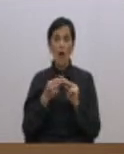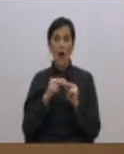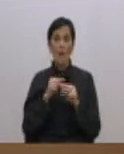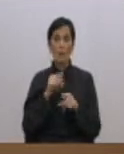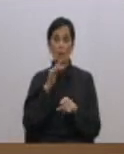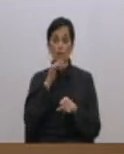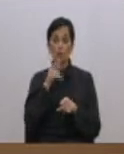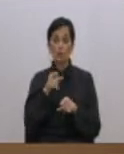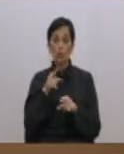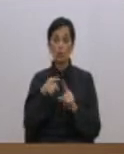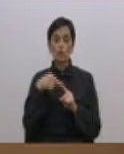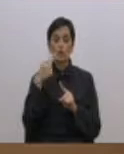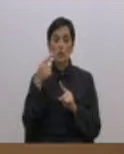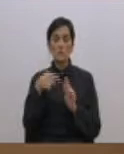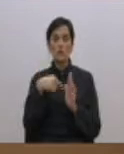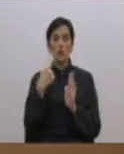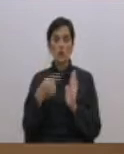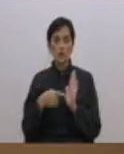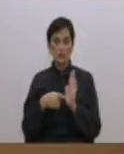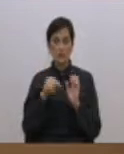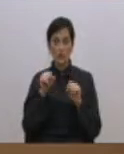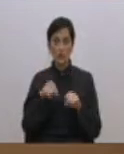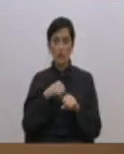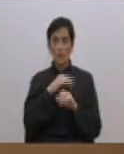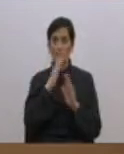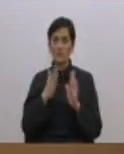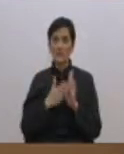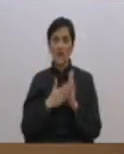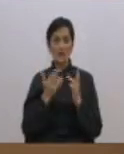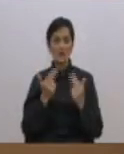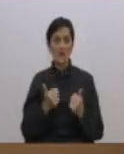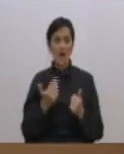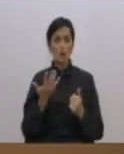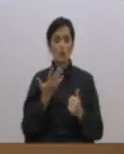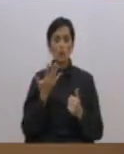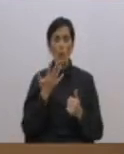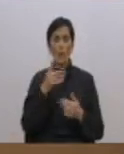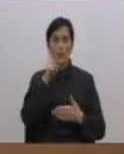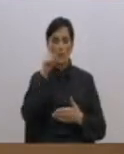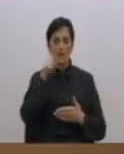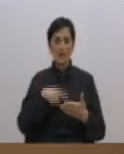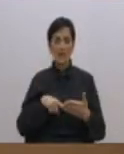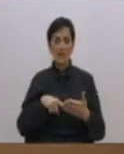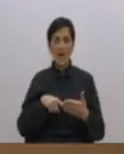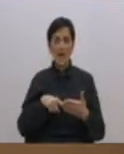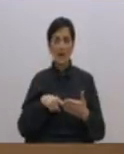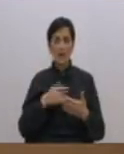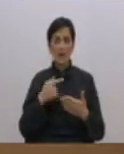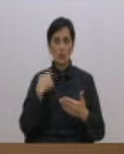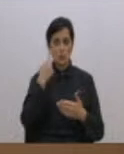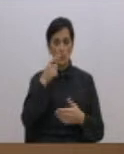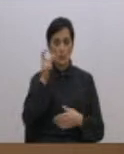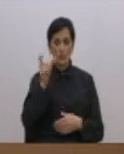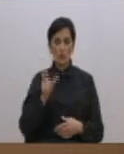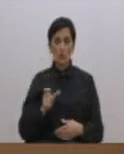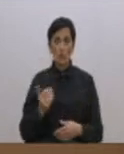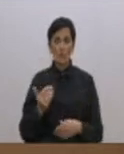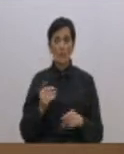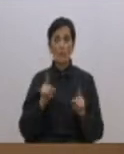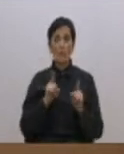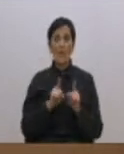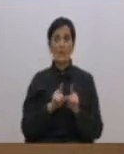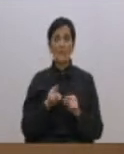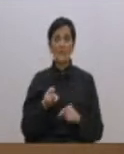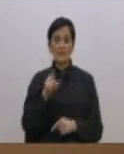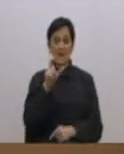იბადება კიდევ შემდეგი კითხვა, რომ შეიძლება საერთოდ არ აღიარებს რომელიმე რელიგიას საერთოდ პიროვნება. ამ შემთხვევაში ასეთი